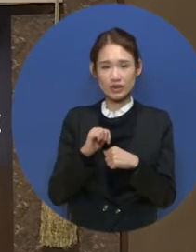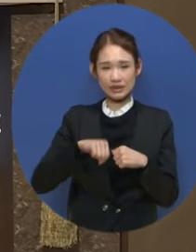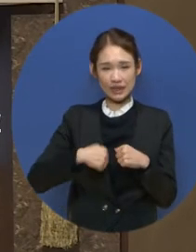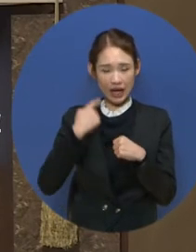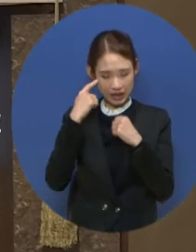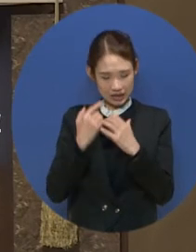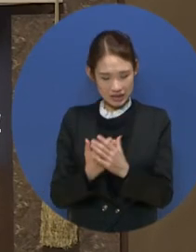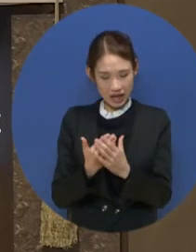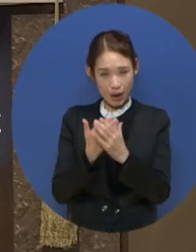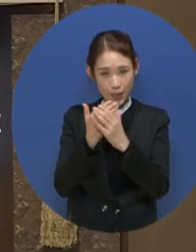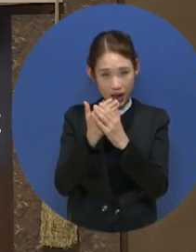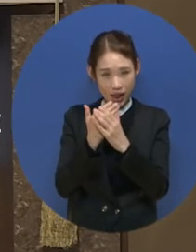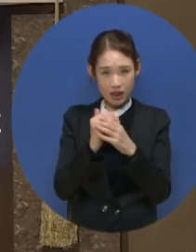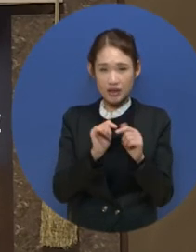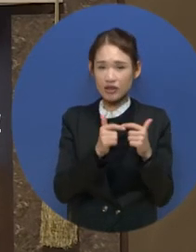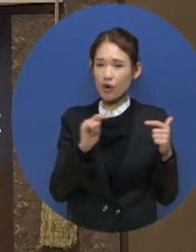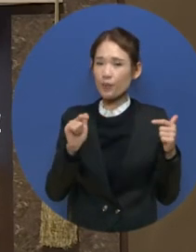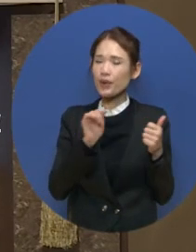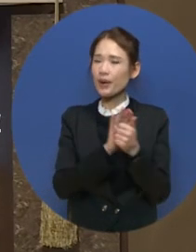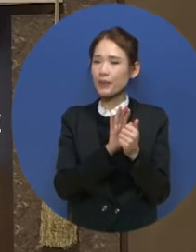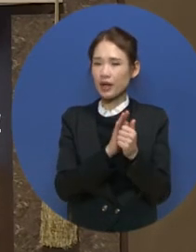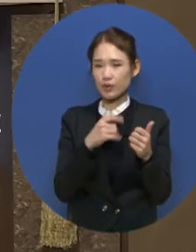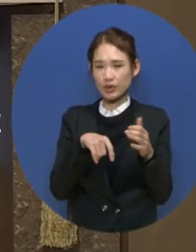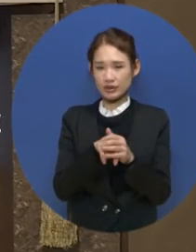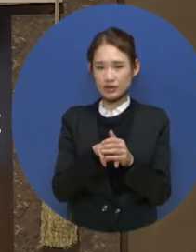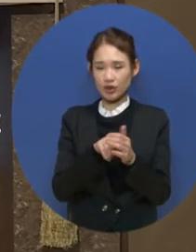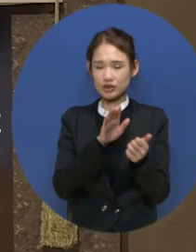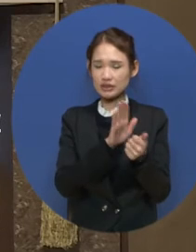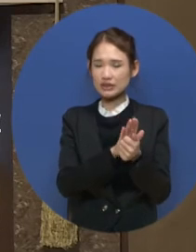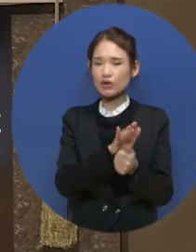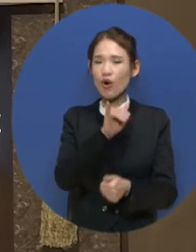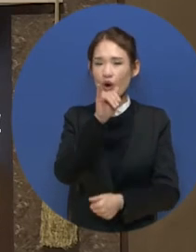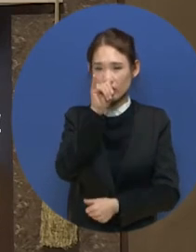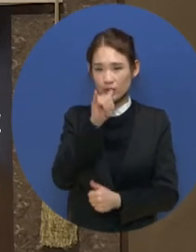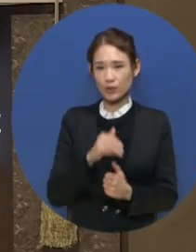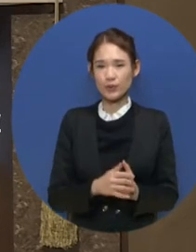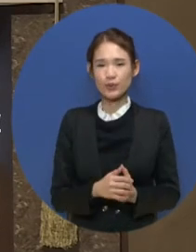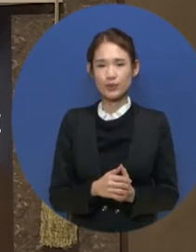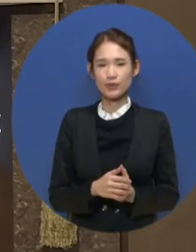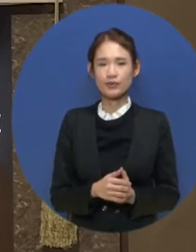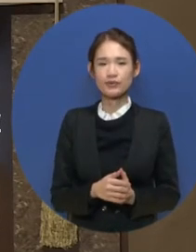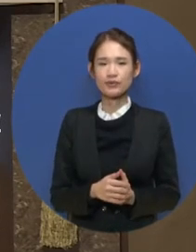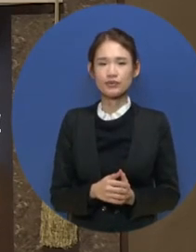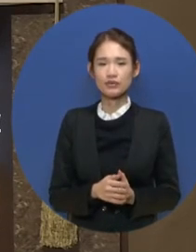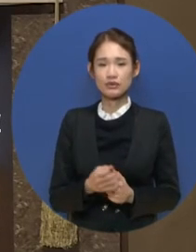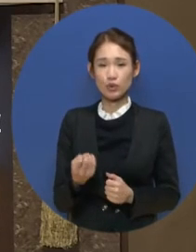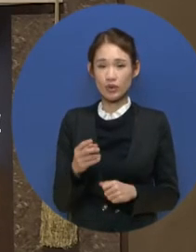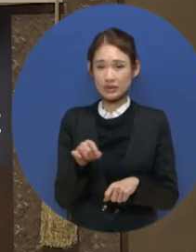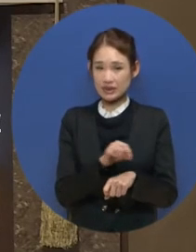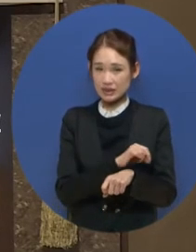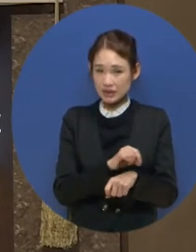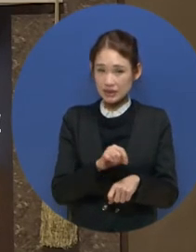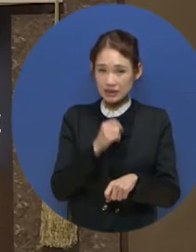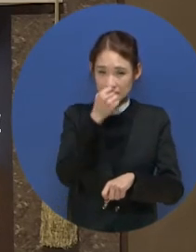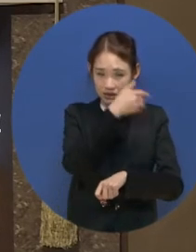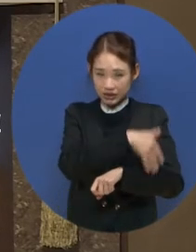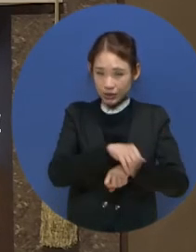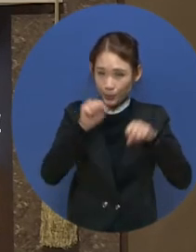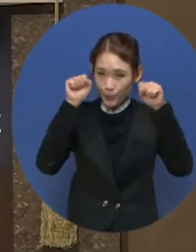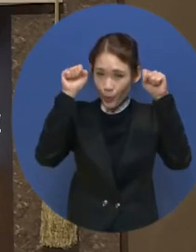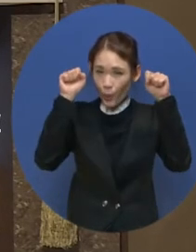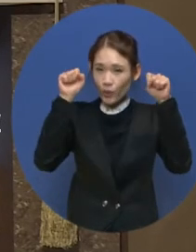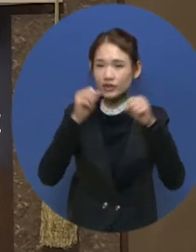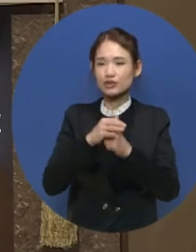자기 개발이 라든지 이런 걸 할 수 있도록 저희가 또 지원도 좀 해주고 있고 노 특히 인지 스포츠